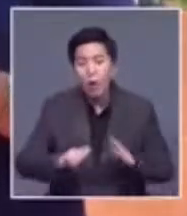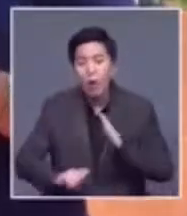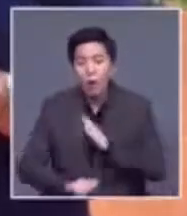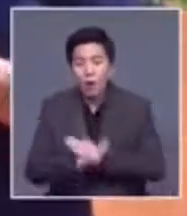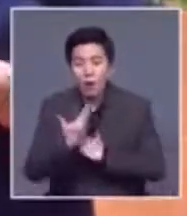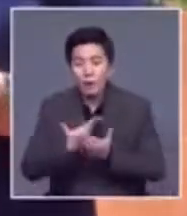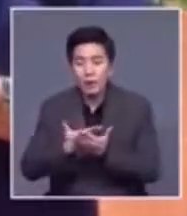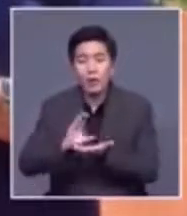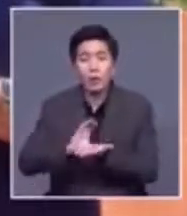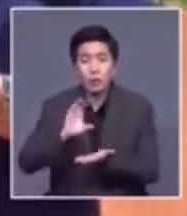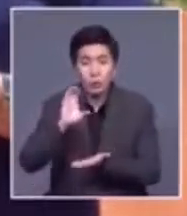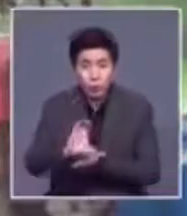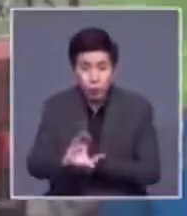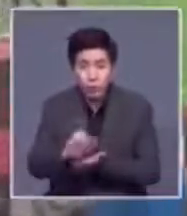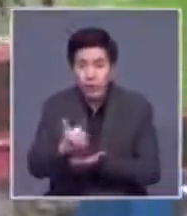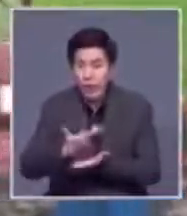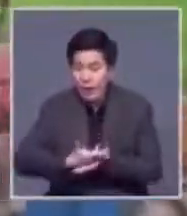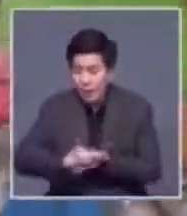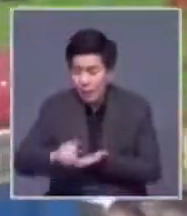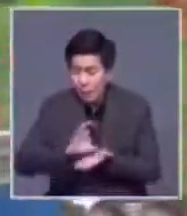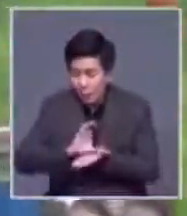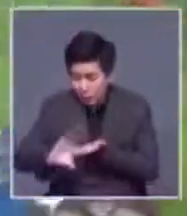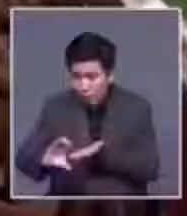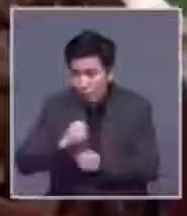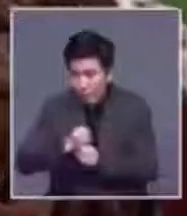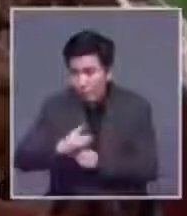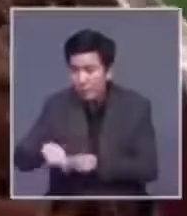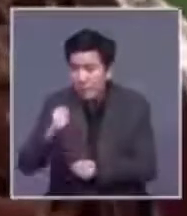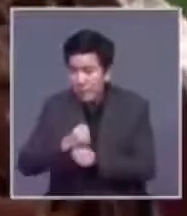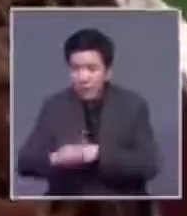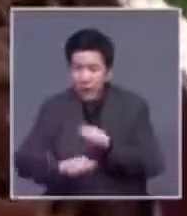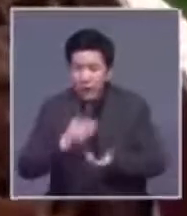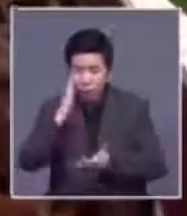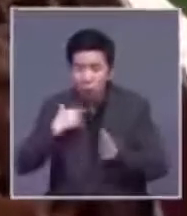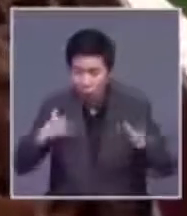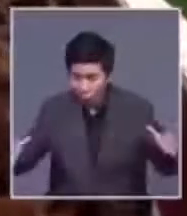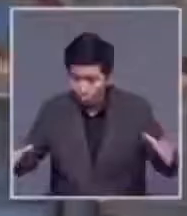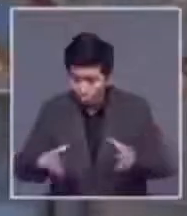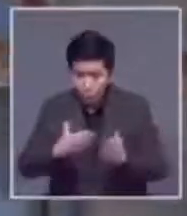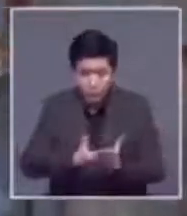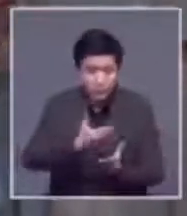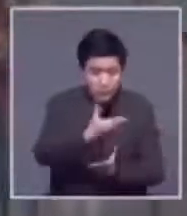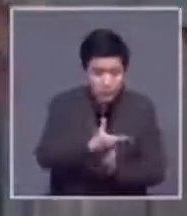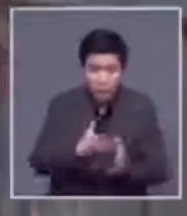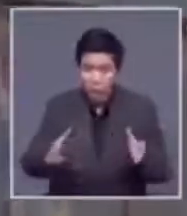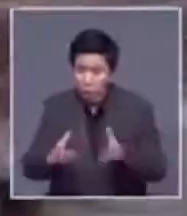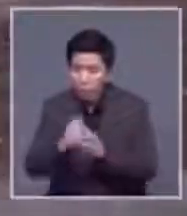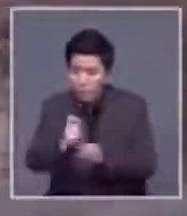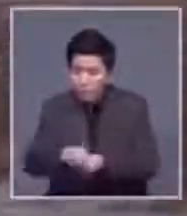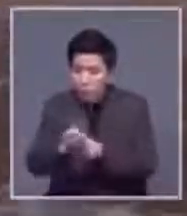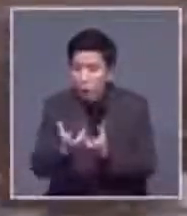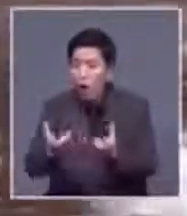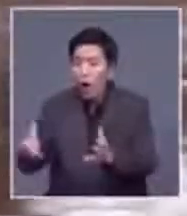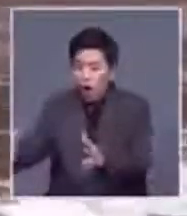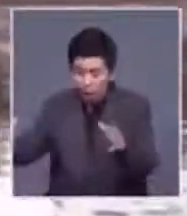ทุนแล้วก็มีช่องทางในการได้การตลาดนะคะเราสามารถที่จะรวมกันซื้อรวมกันขายรวบรวมผลผลิตที่เกษ